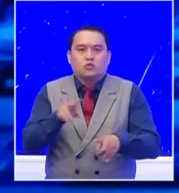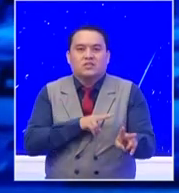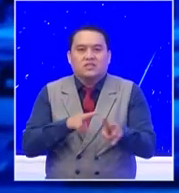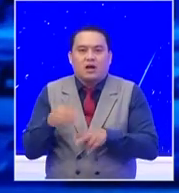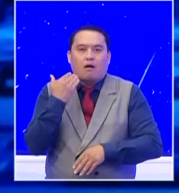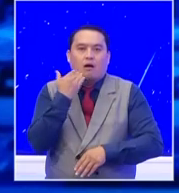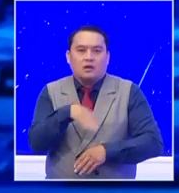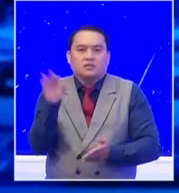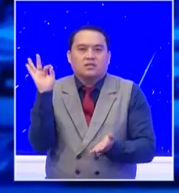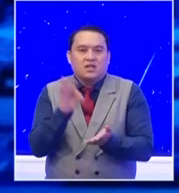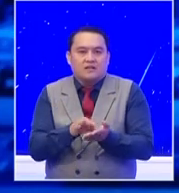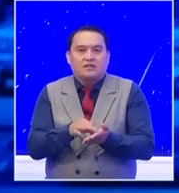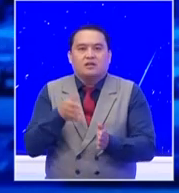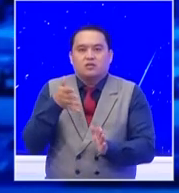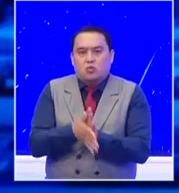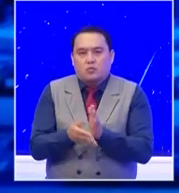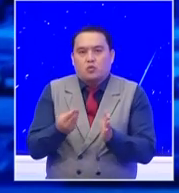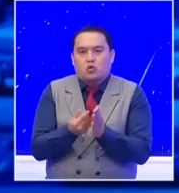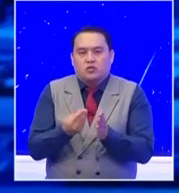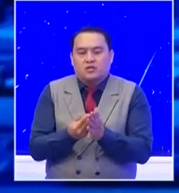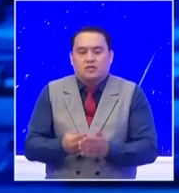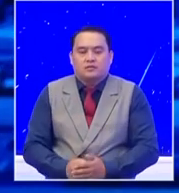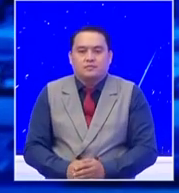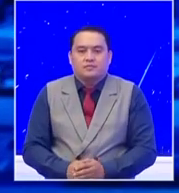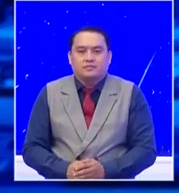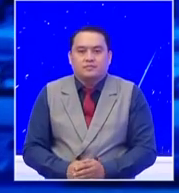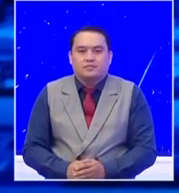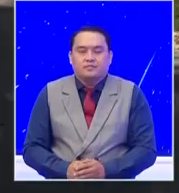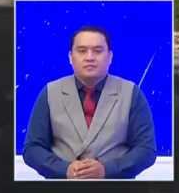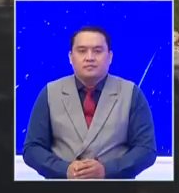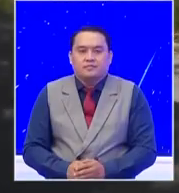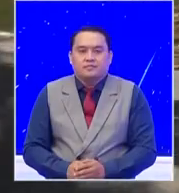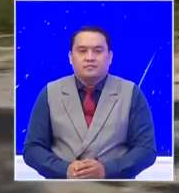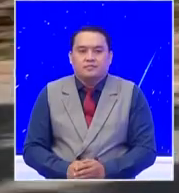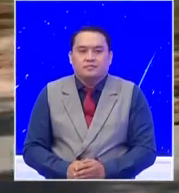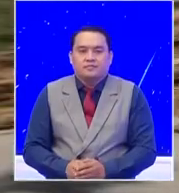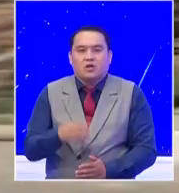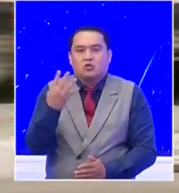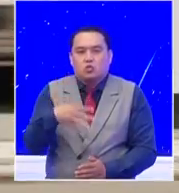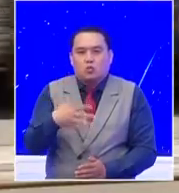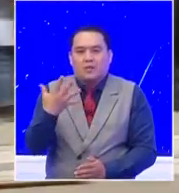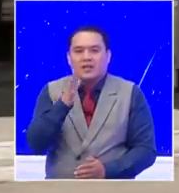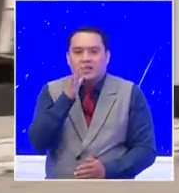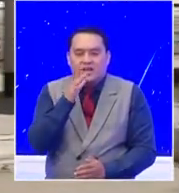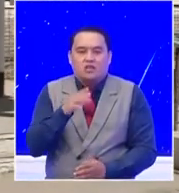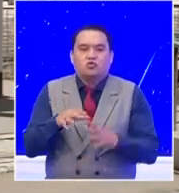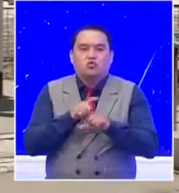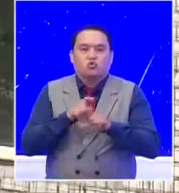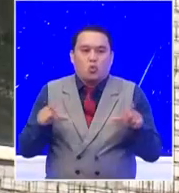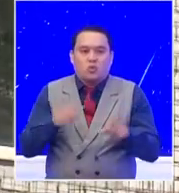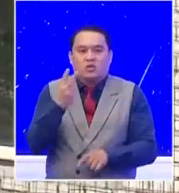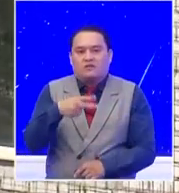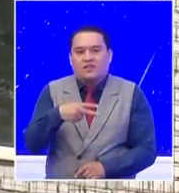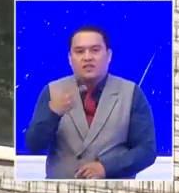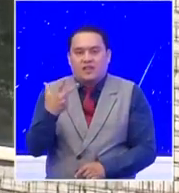следить за качеством и целевым расходованием бюджетных денег. За 45 лет существования Мойнакской школы номер